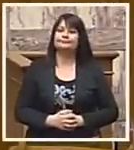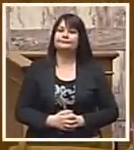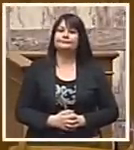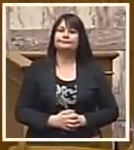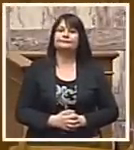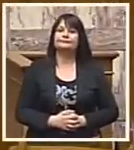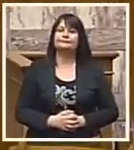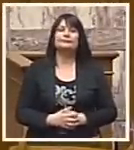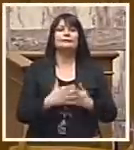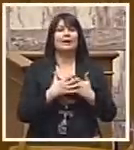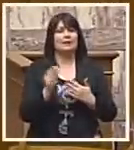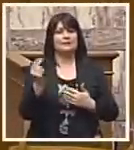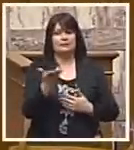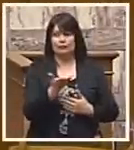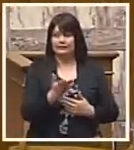Αγαπητοί συνάδελφοι,